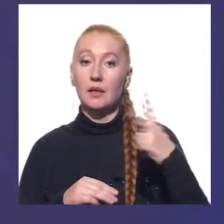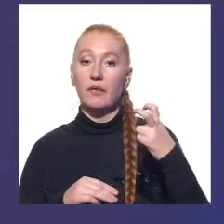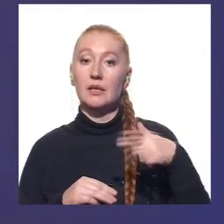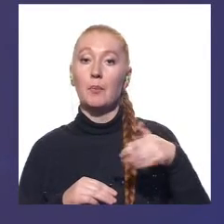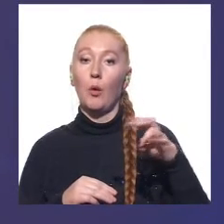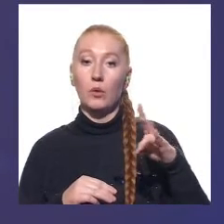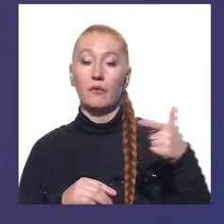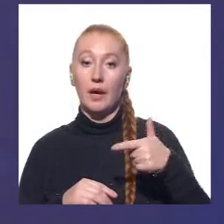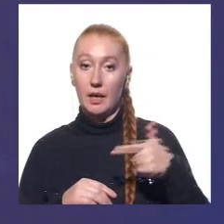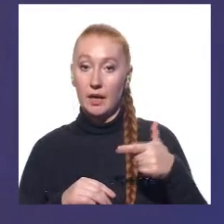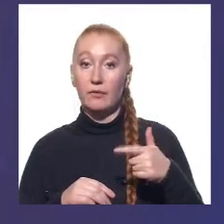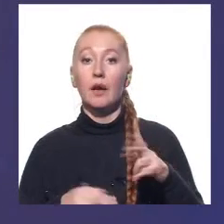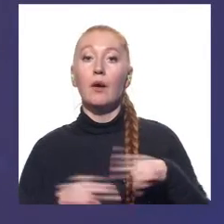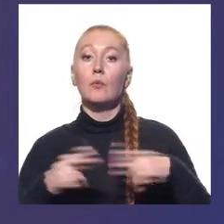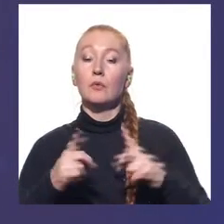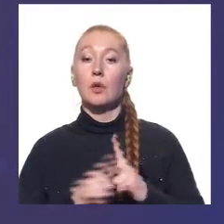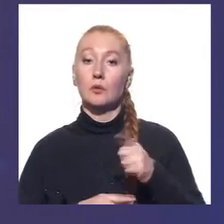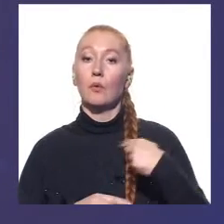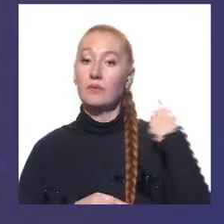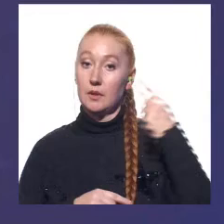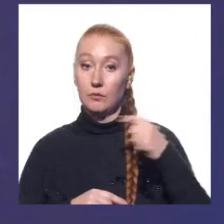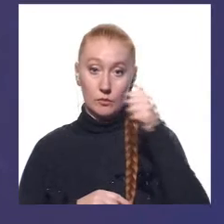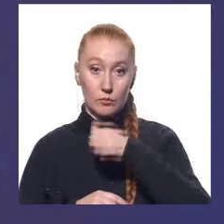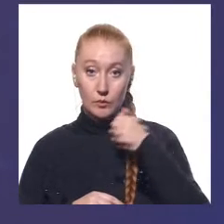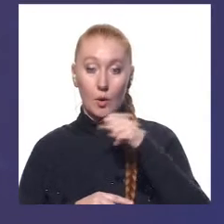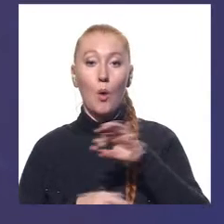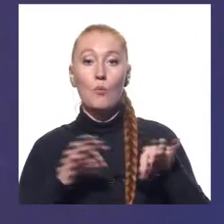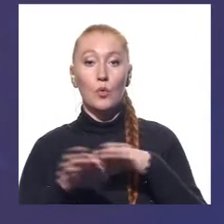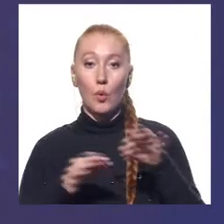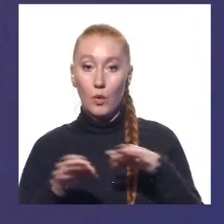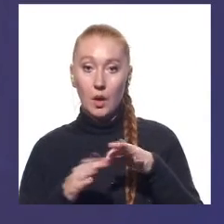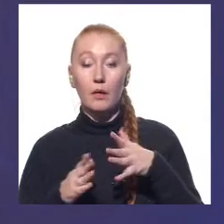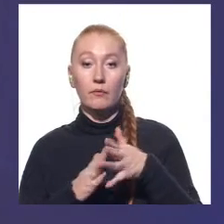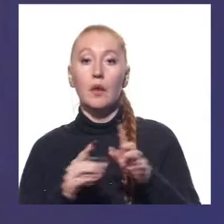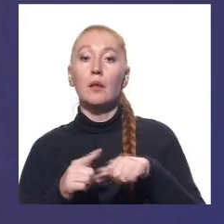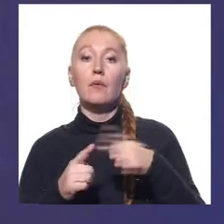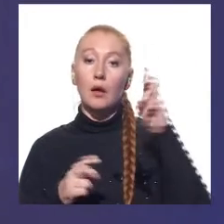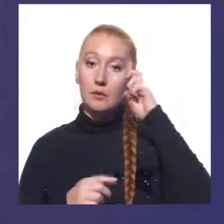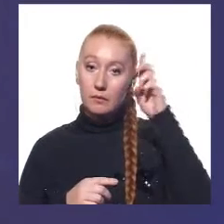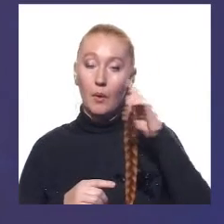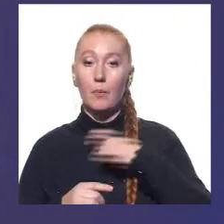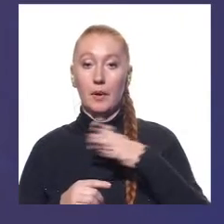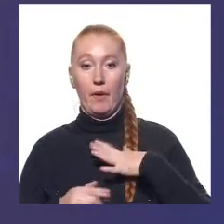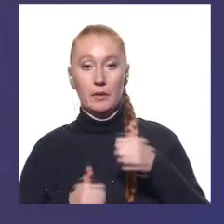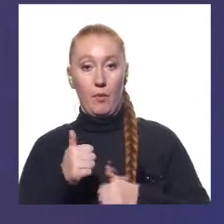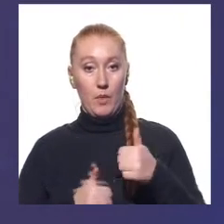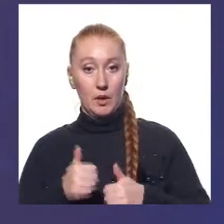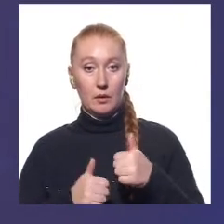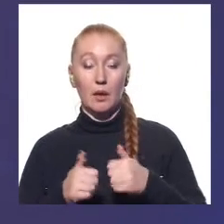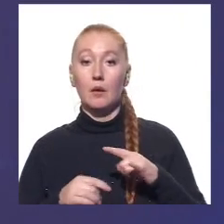200 мільйонів гривень. Будівництво розпочнуть наступного року. Проєкт область втілюватиме на умовах державно-приватного